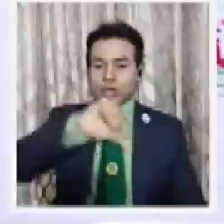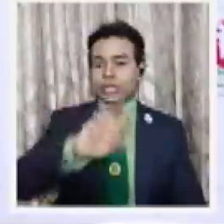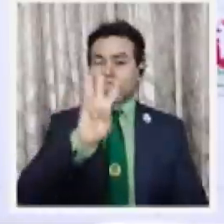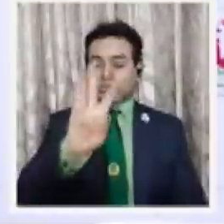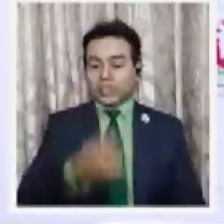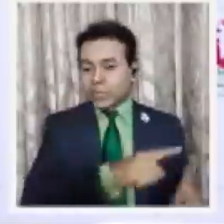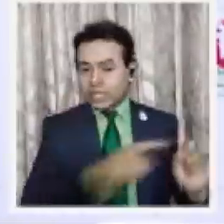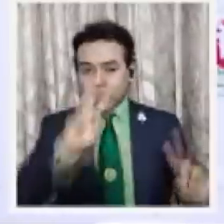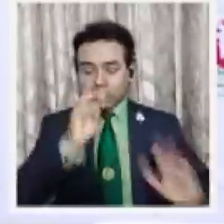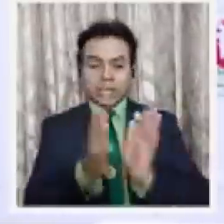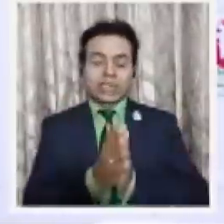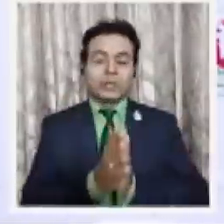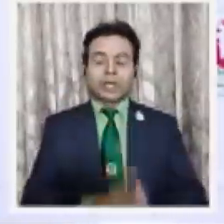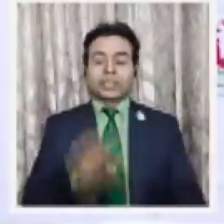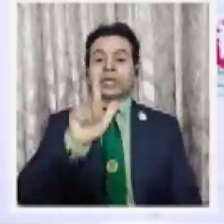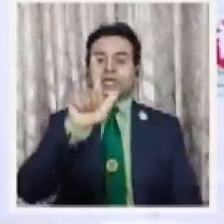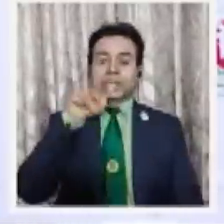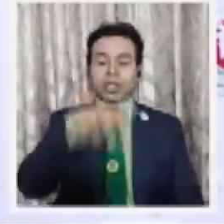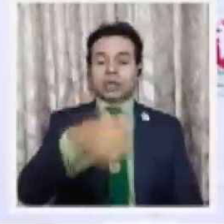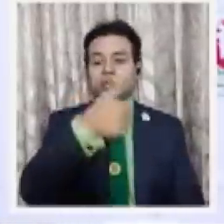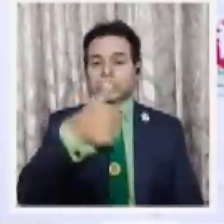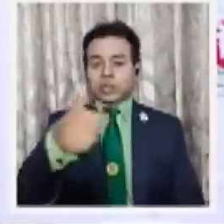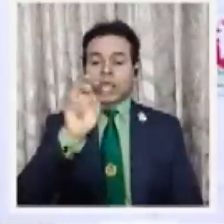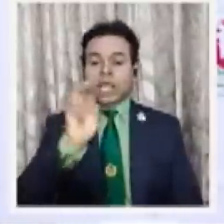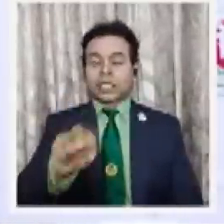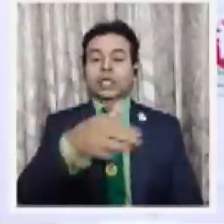সমুদ্র বন্দরে 228 জন, সর্বমোট